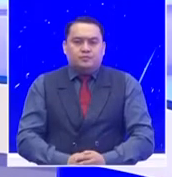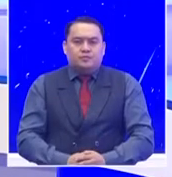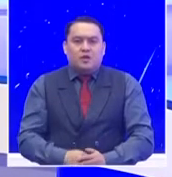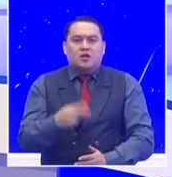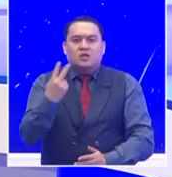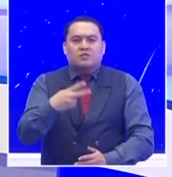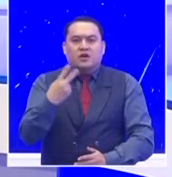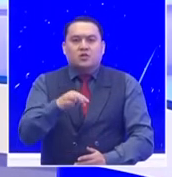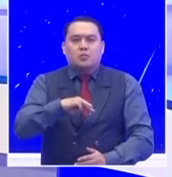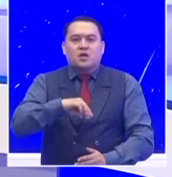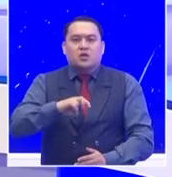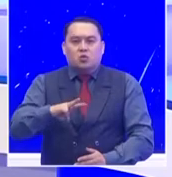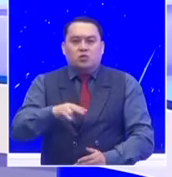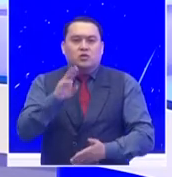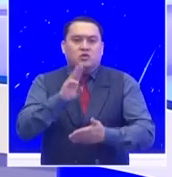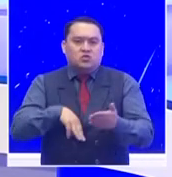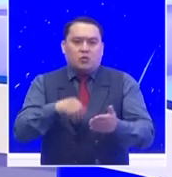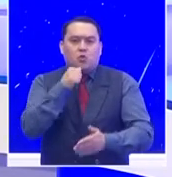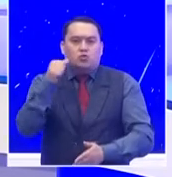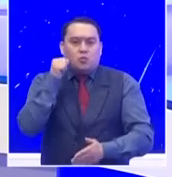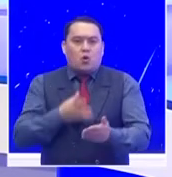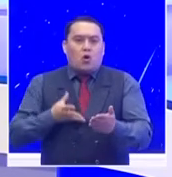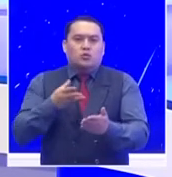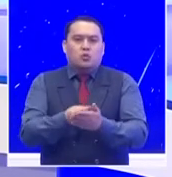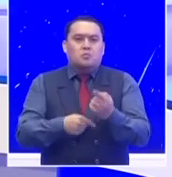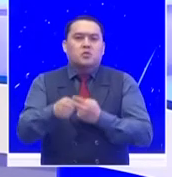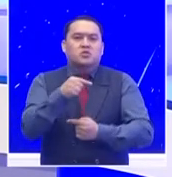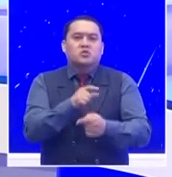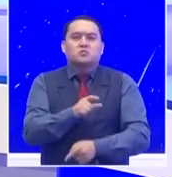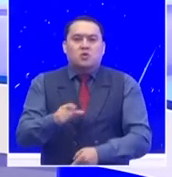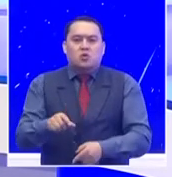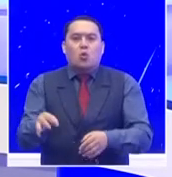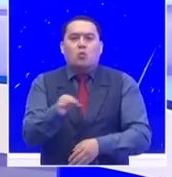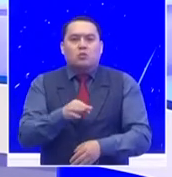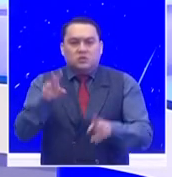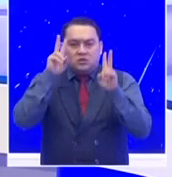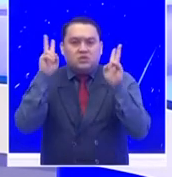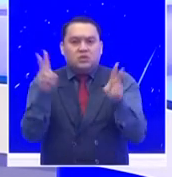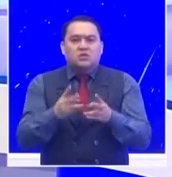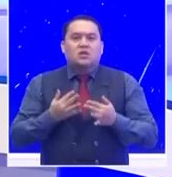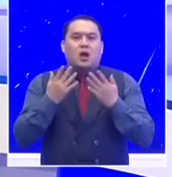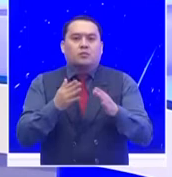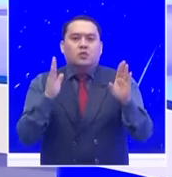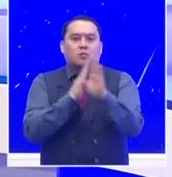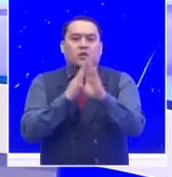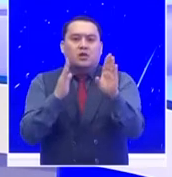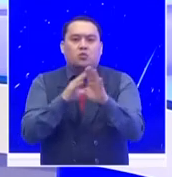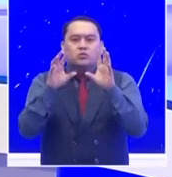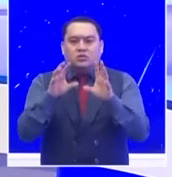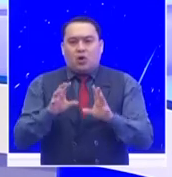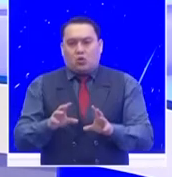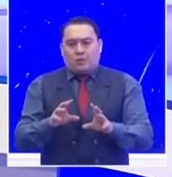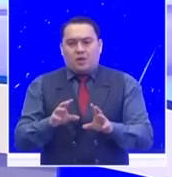Свыше 20 миллионов тенге штрафов в прошлом году оплатили предприниматели области. Причина – незнание ими требований природоохранного